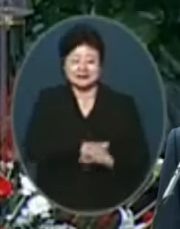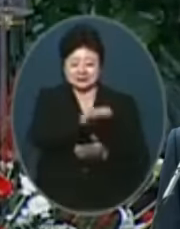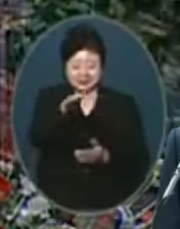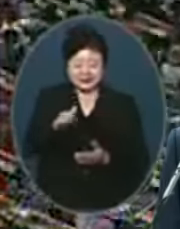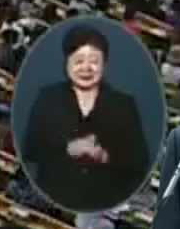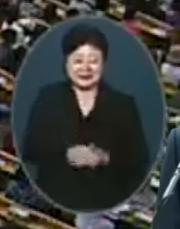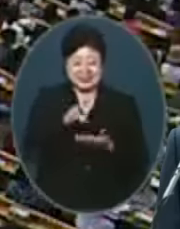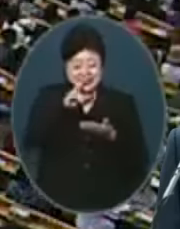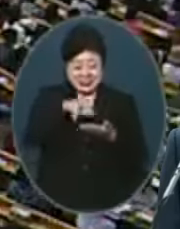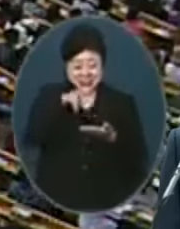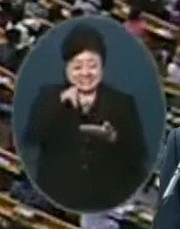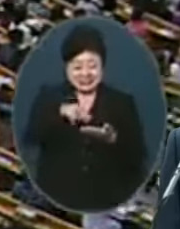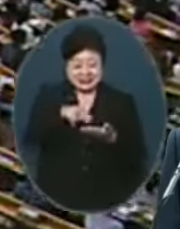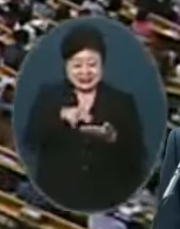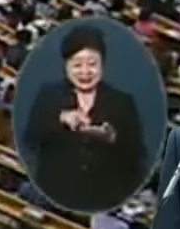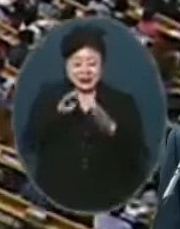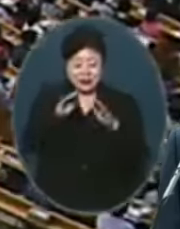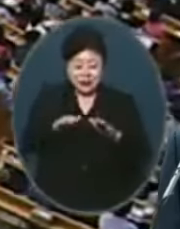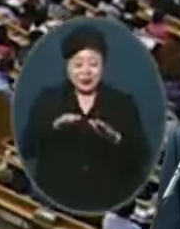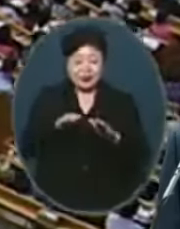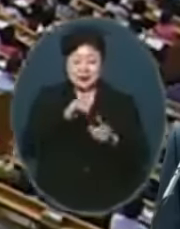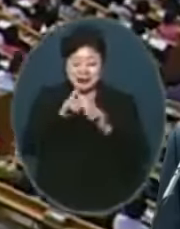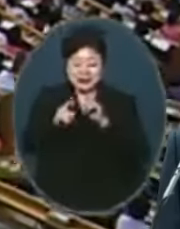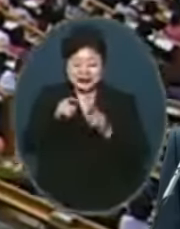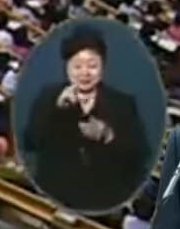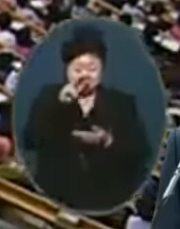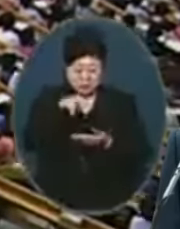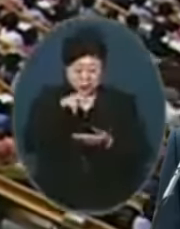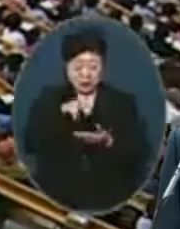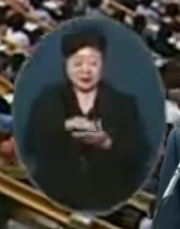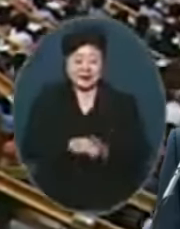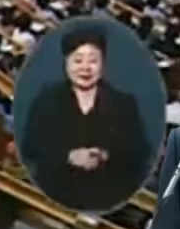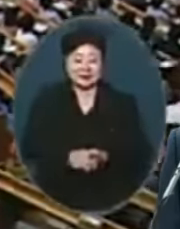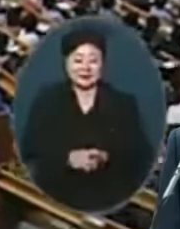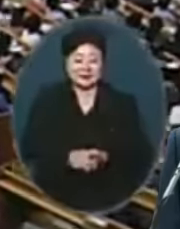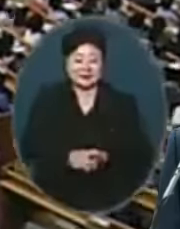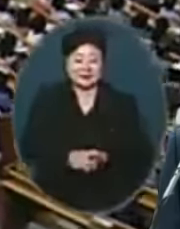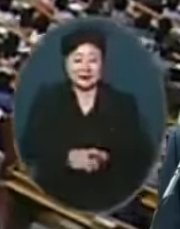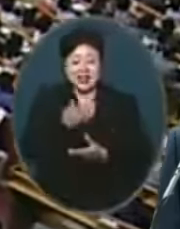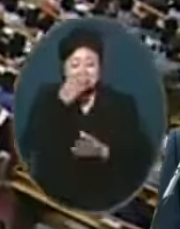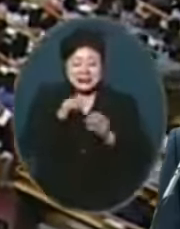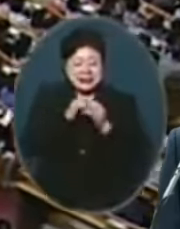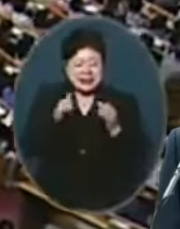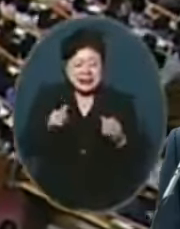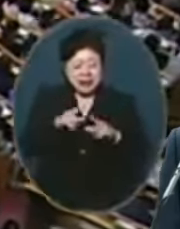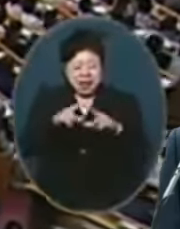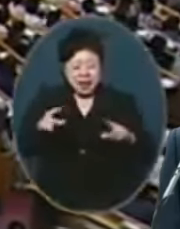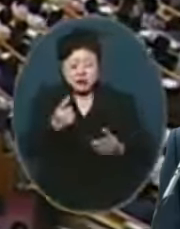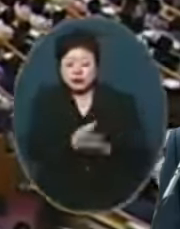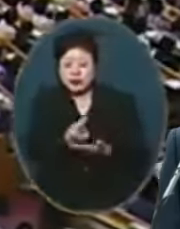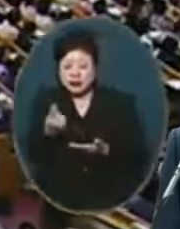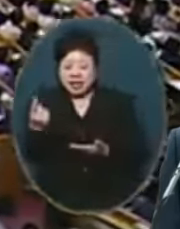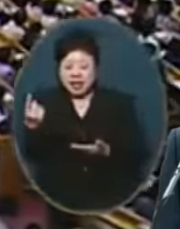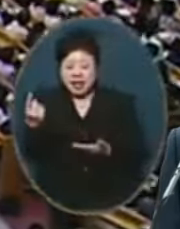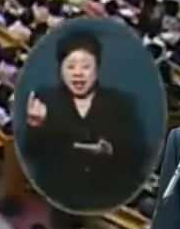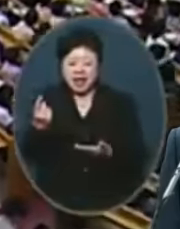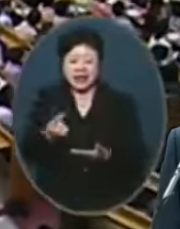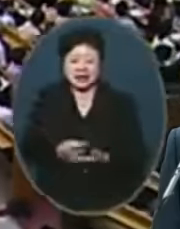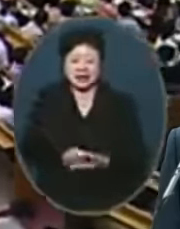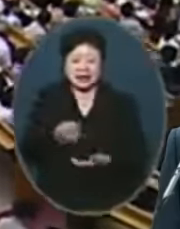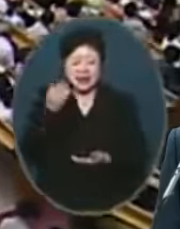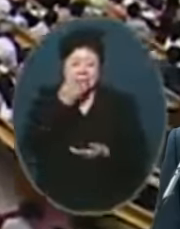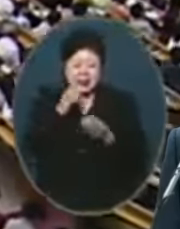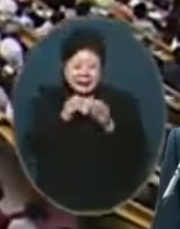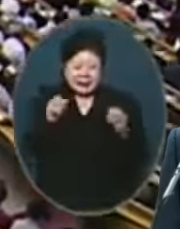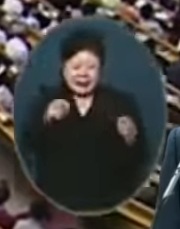우리가 읽은 오늘 말씀을 보면 이스라엘 백성들이 애굽을 떠난 후